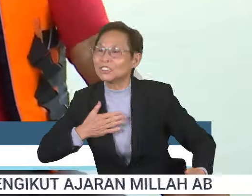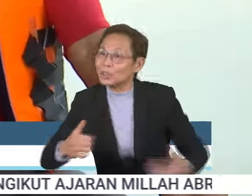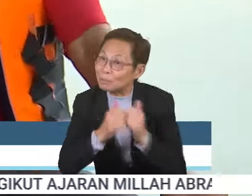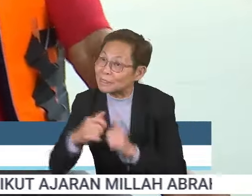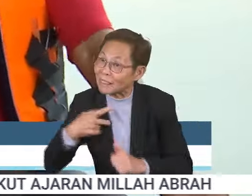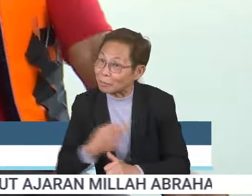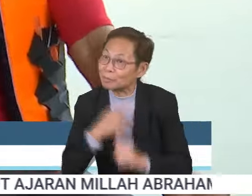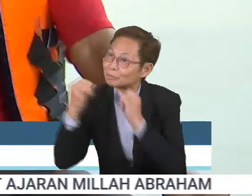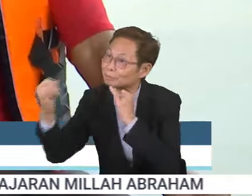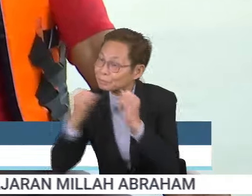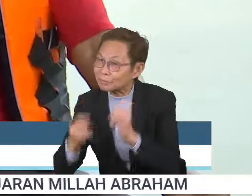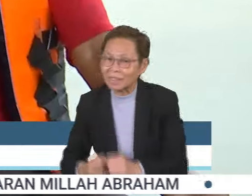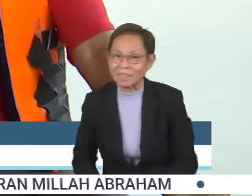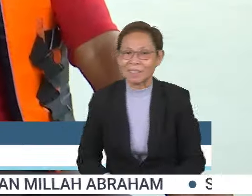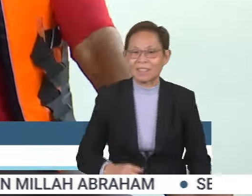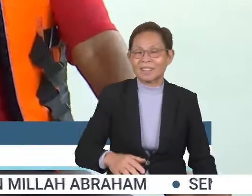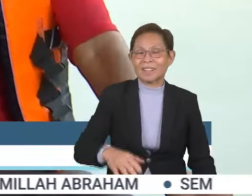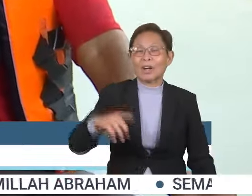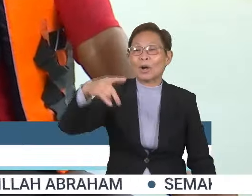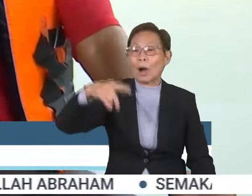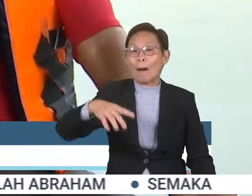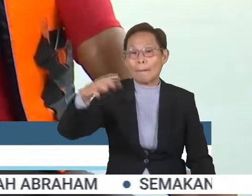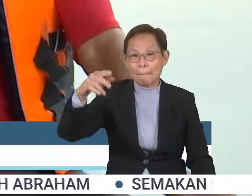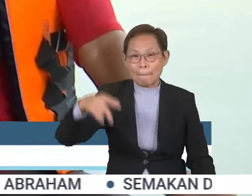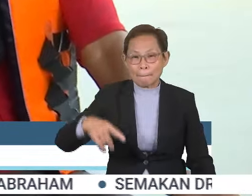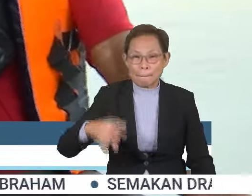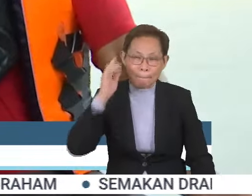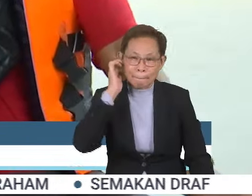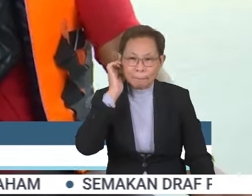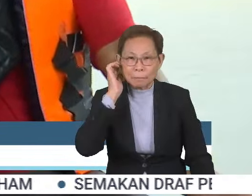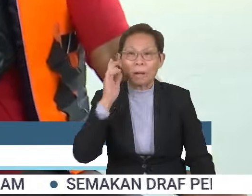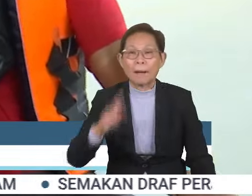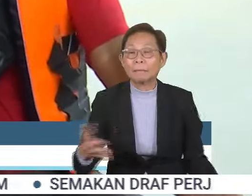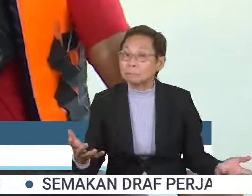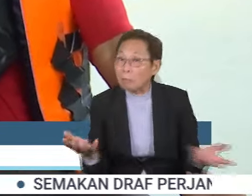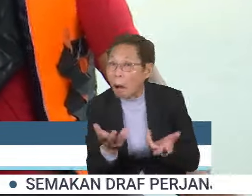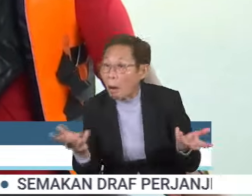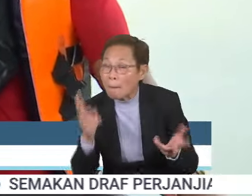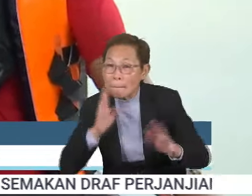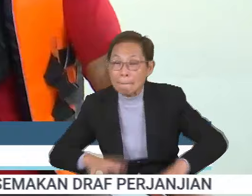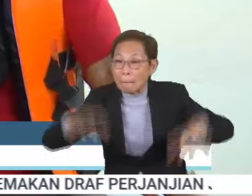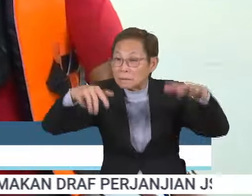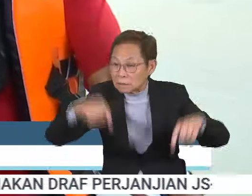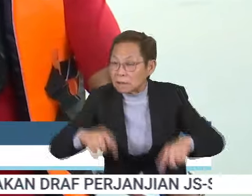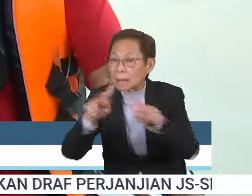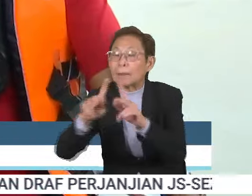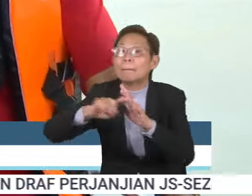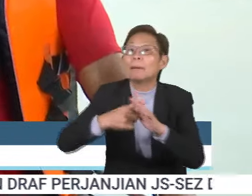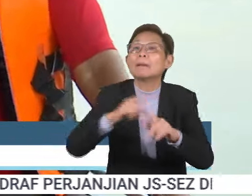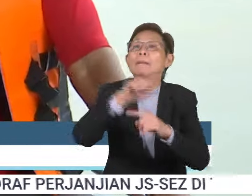kami. Orang panggil Pokku eh? Ya. Macam mana keadaan banjir di kampung ini? Bermula bila